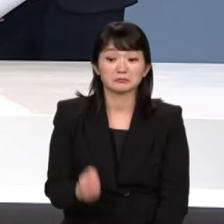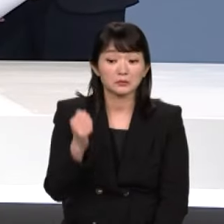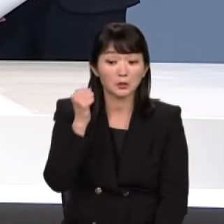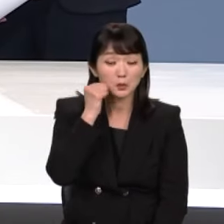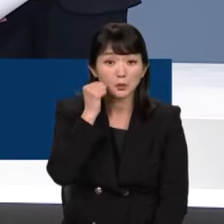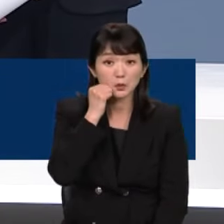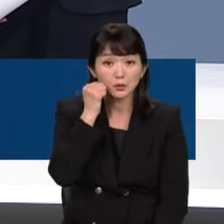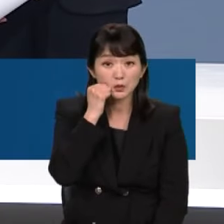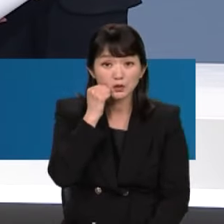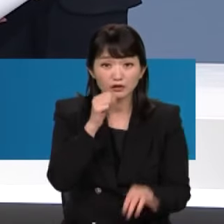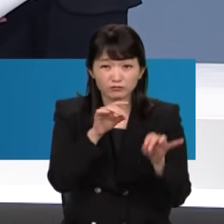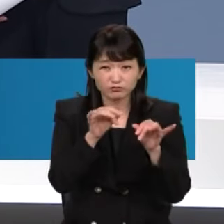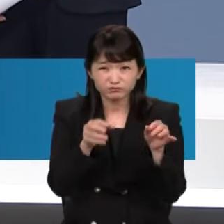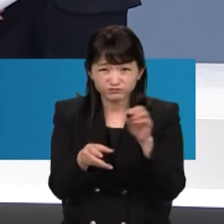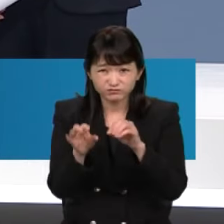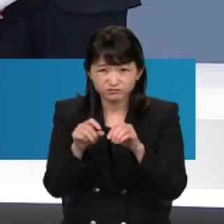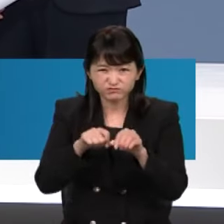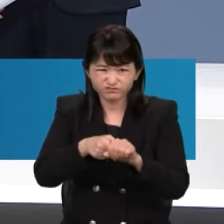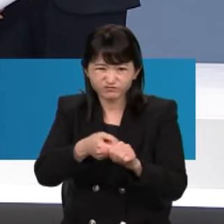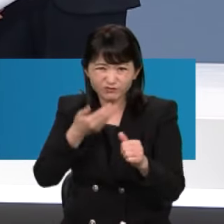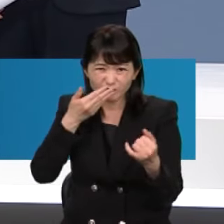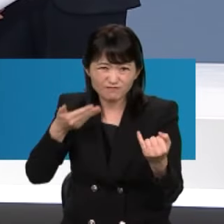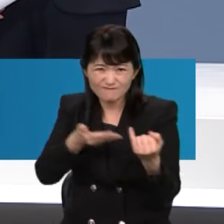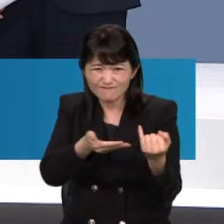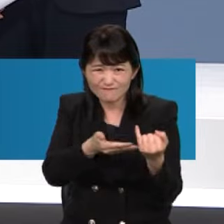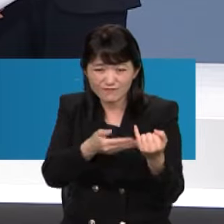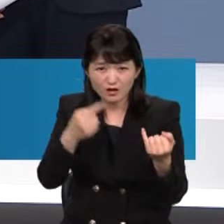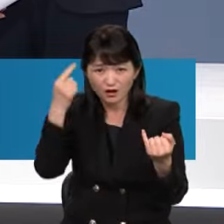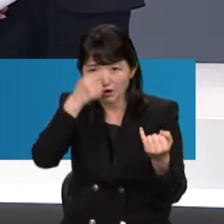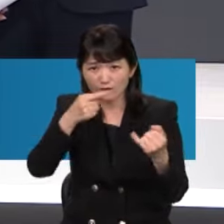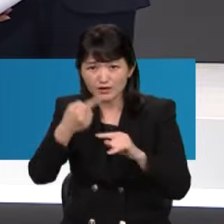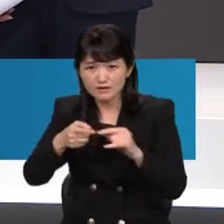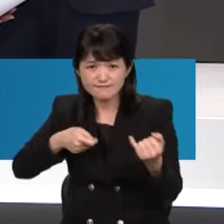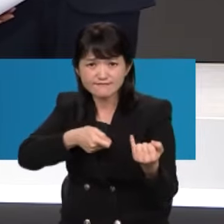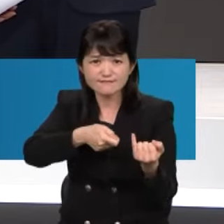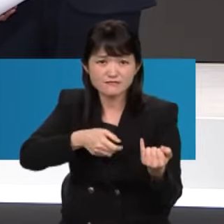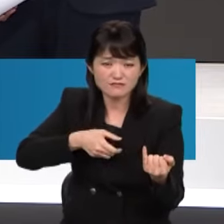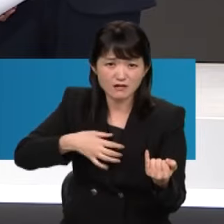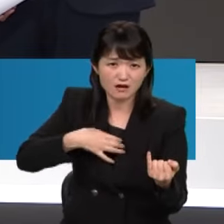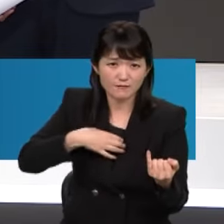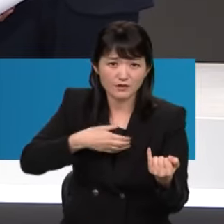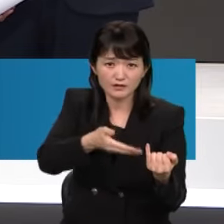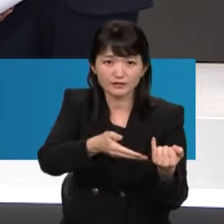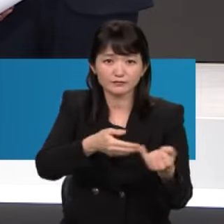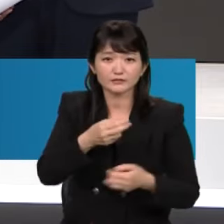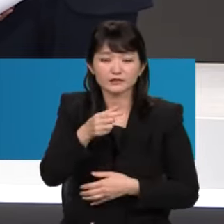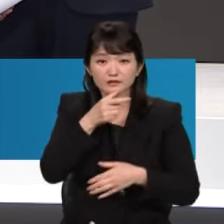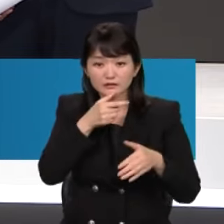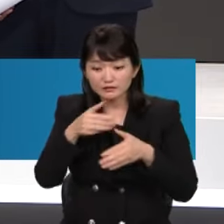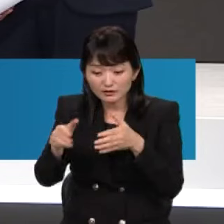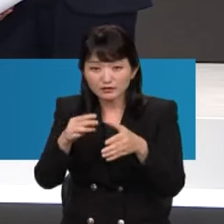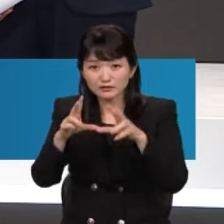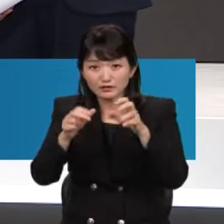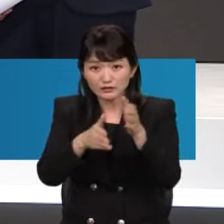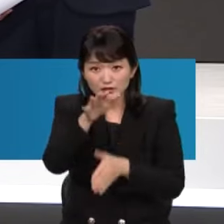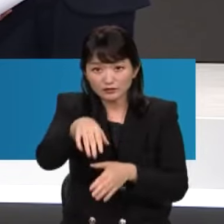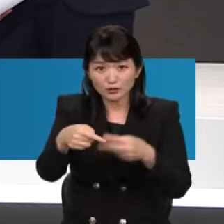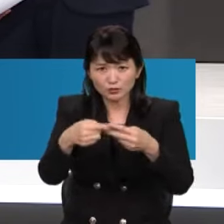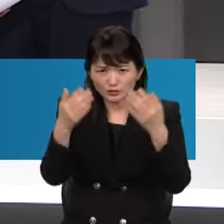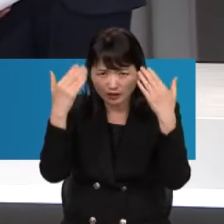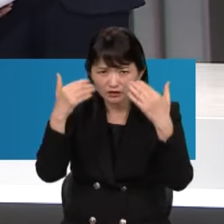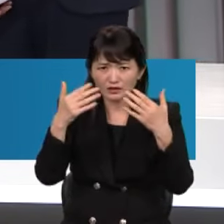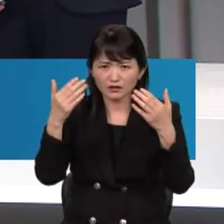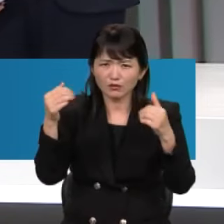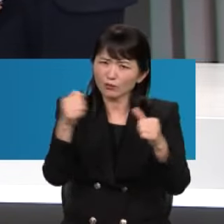과자에 모래를 섞어 억지로 먹이고 얼굴에 흉기를 들이대며 위협하고, 경기 성남시의 한 초등학교에서 벌어진